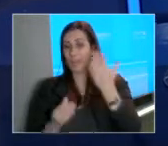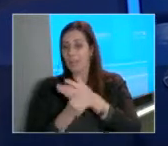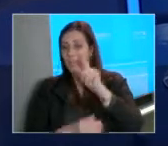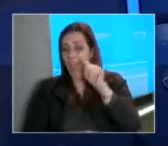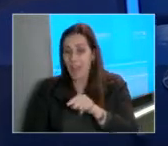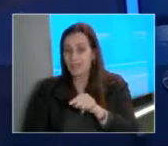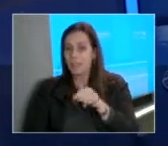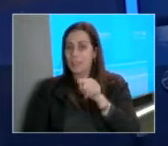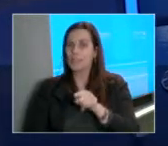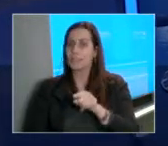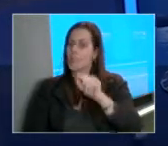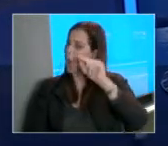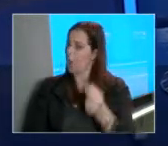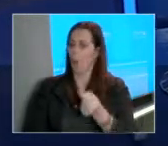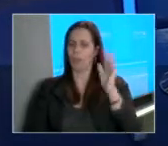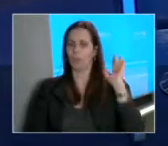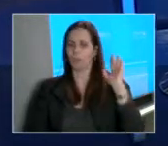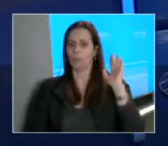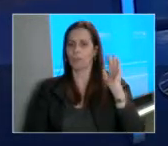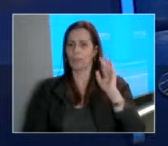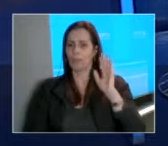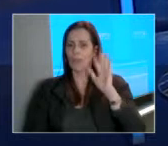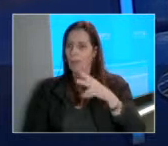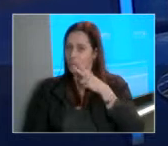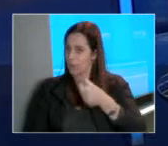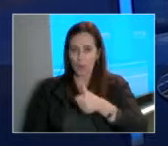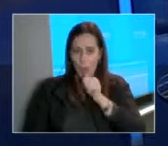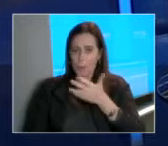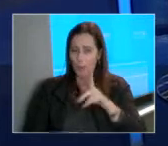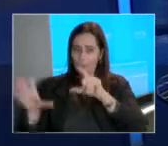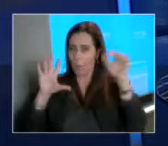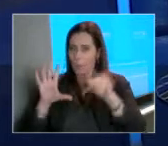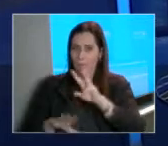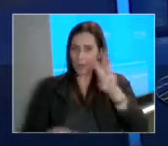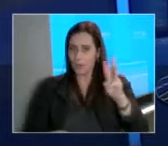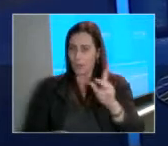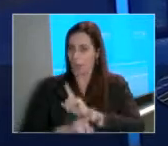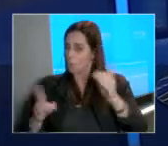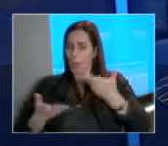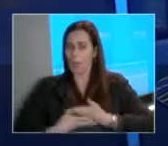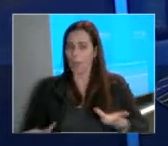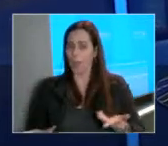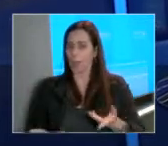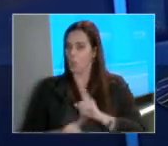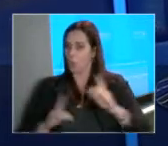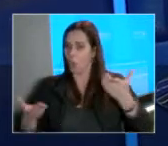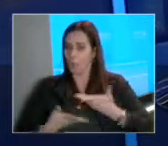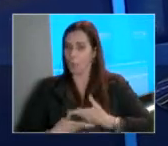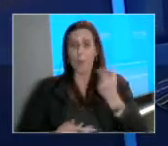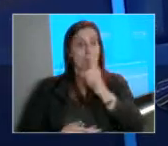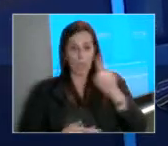אלף, זה מזעור של העניין. סליחה, יש שלושה גם תיק... סיגריות ושמפניה, ב-700 אלף שקל, אסור לו לא לקבל. אסור לו לא